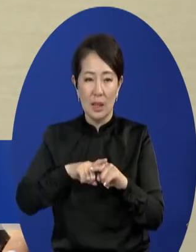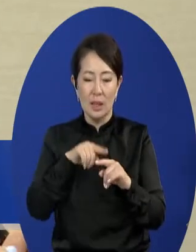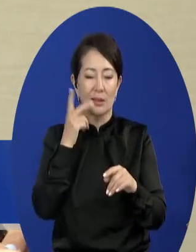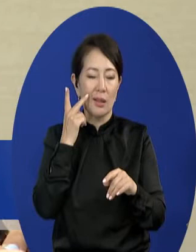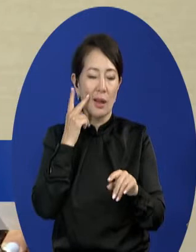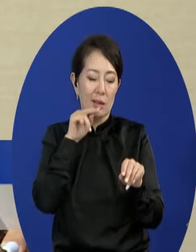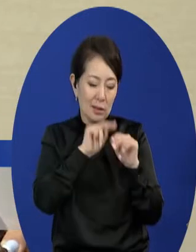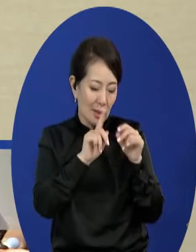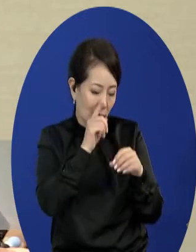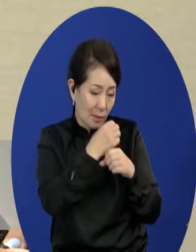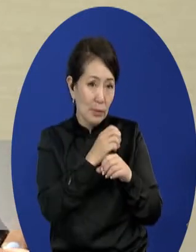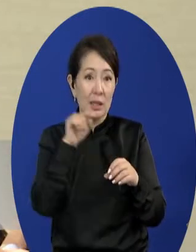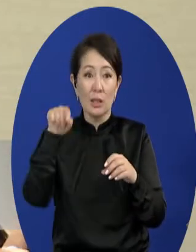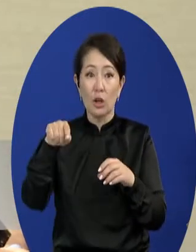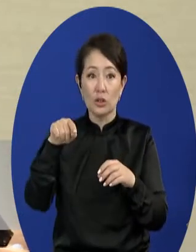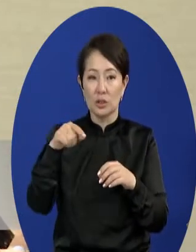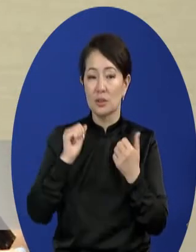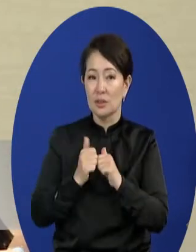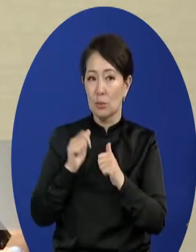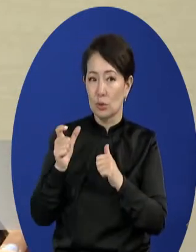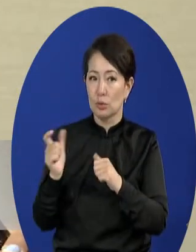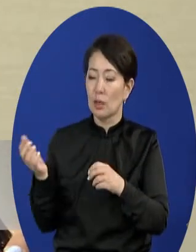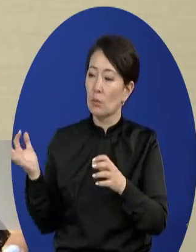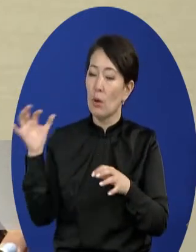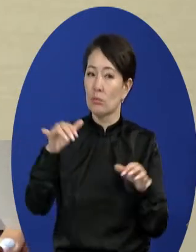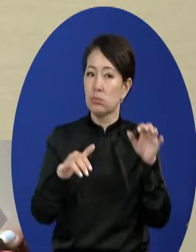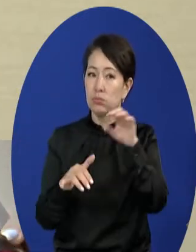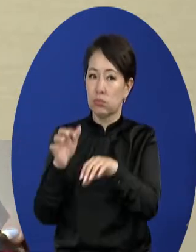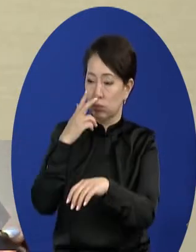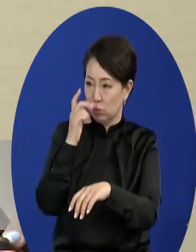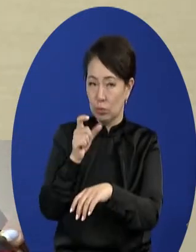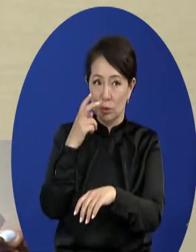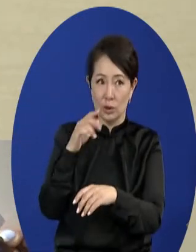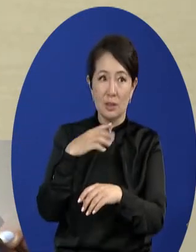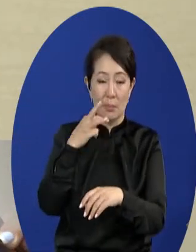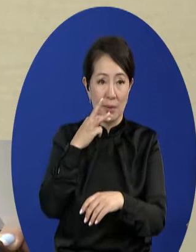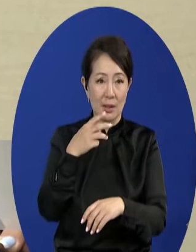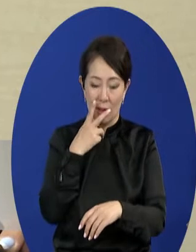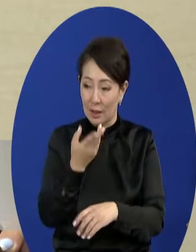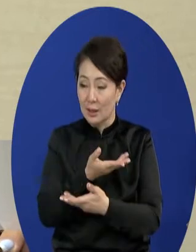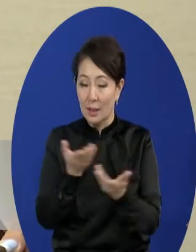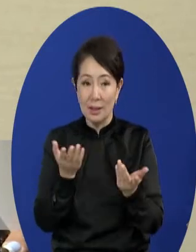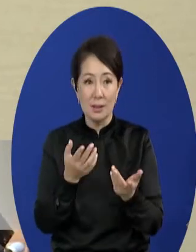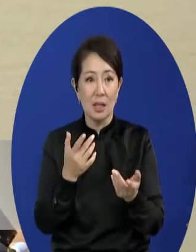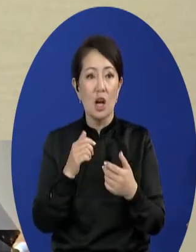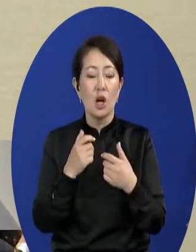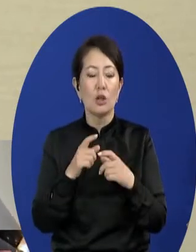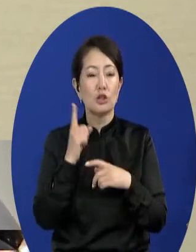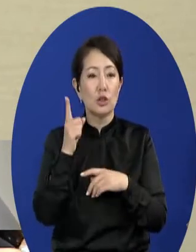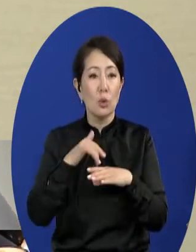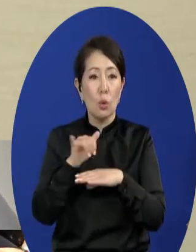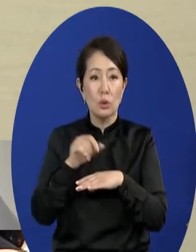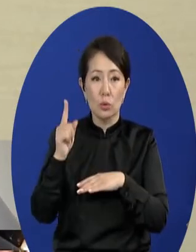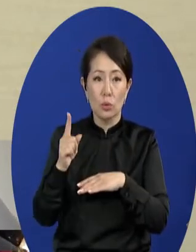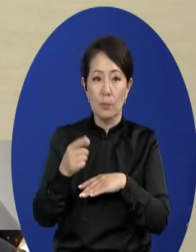тэгээд очсон тамирчид бол ер нь бусад улсаас зарим нь очоод эхэлсэн байлаа. Сая мэдээгээр харсан баг та бүхэн маань нэг улсын